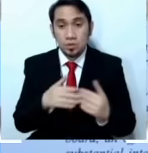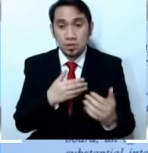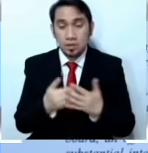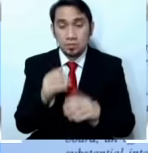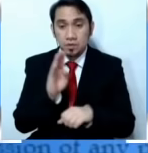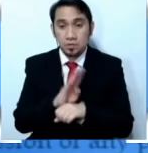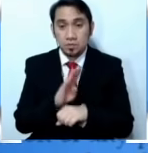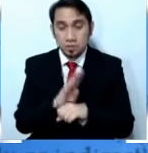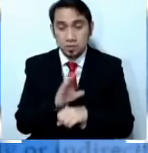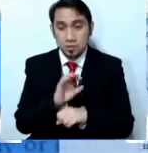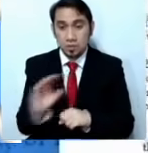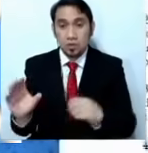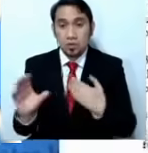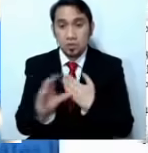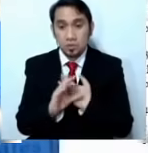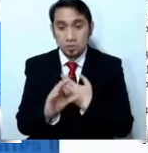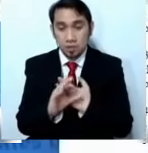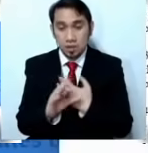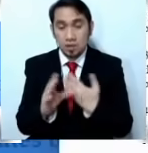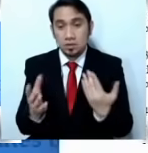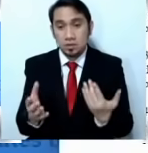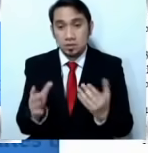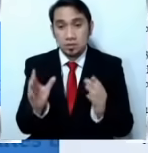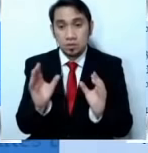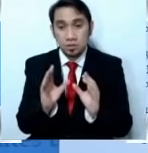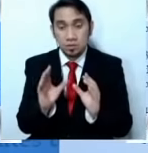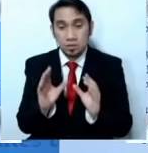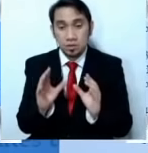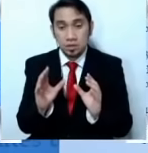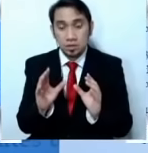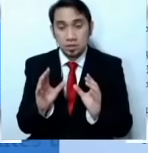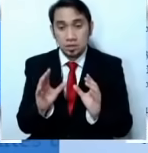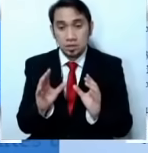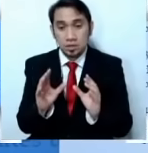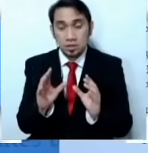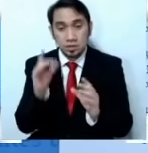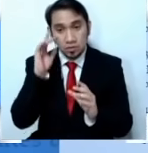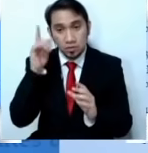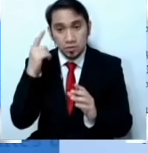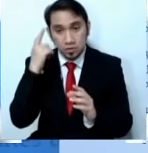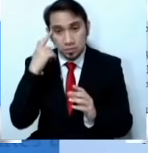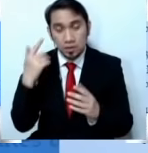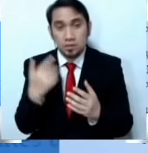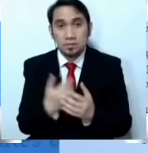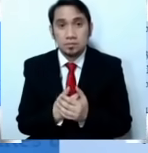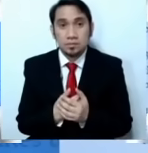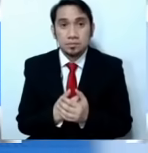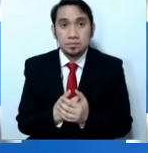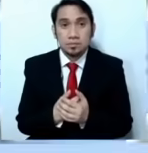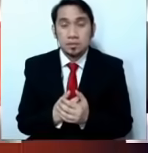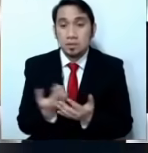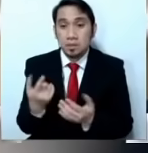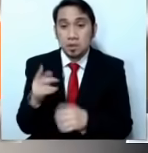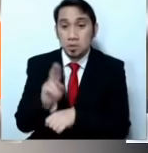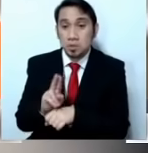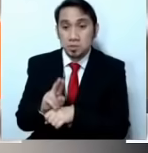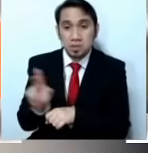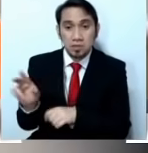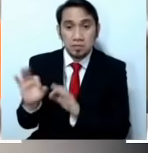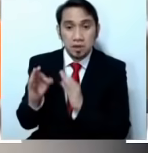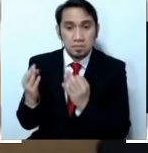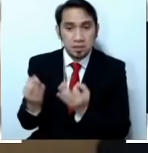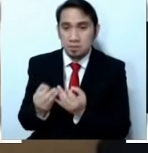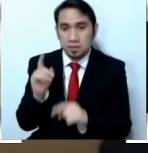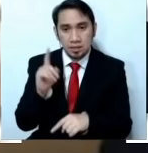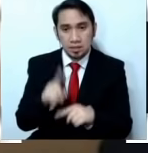sa gobyerno. May parusa ring kulong ang mga opisyal ng gobyerno na magkakamal ng ill-gotten wealth gamit ang kanilang mga pamilya. Sagot naman ni